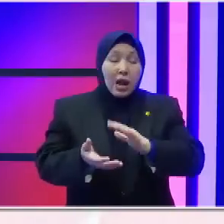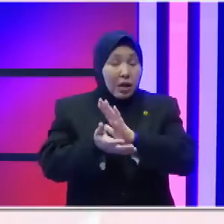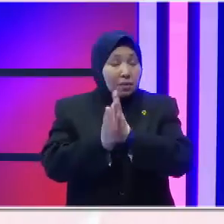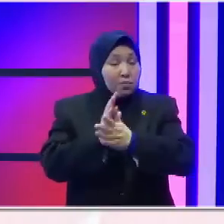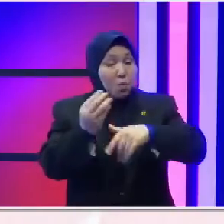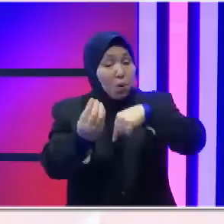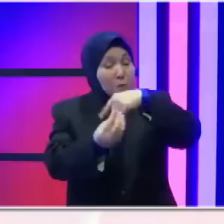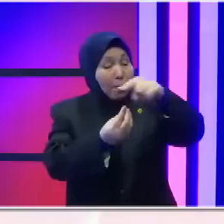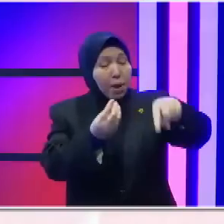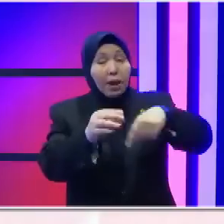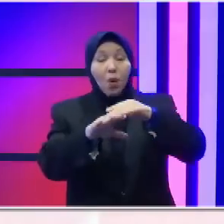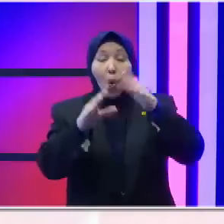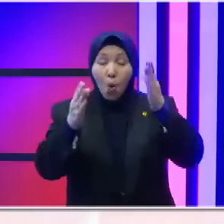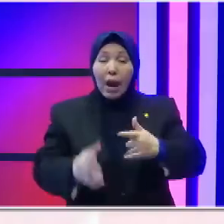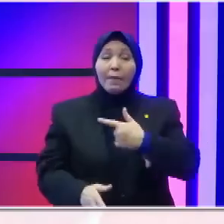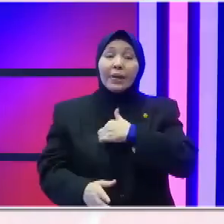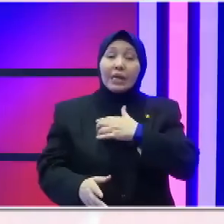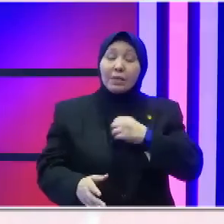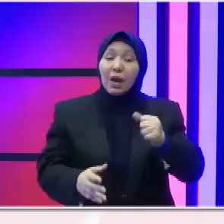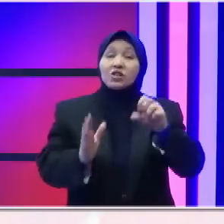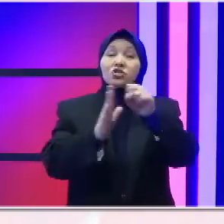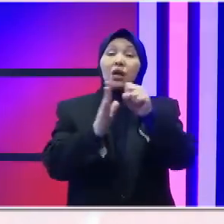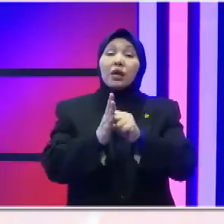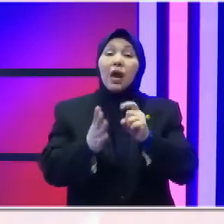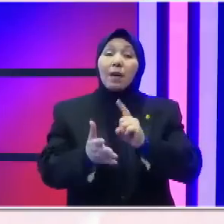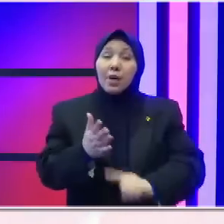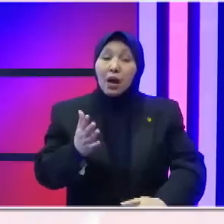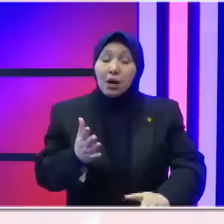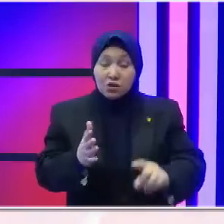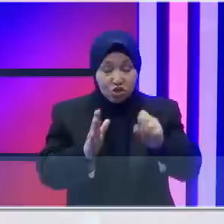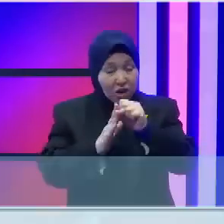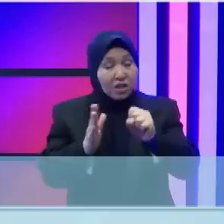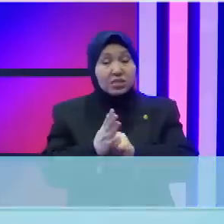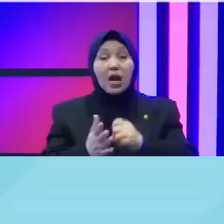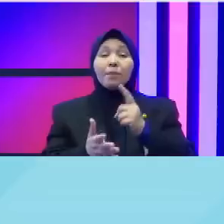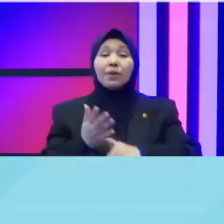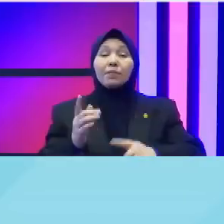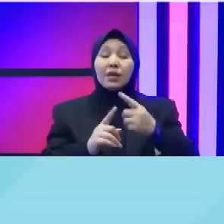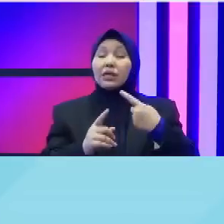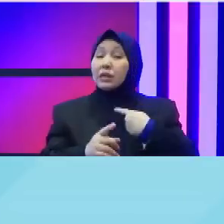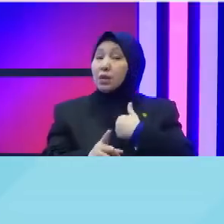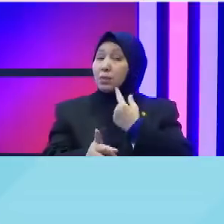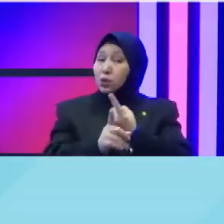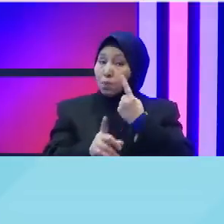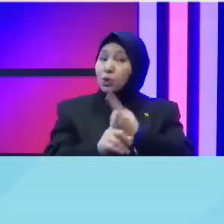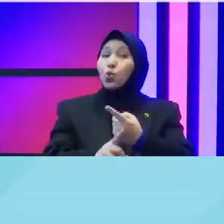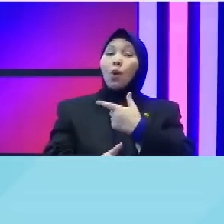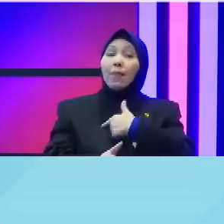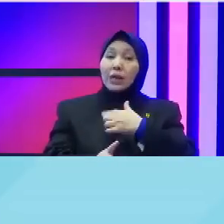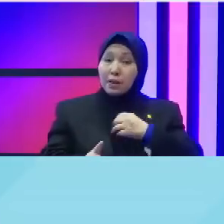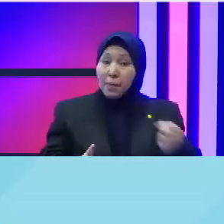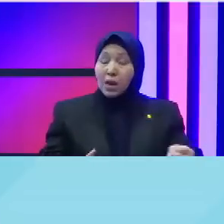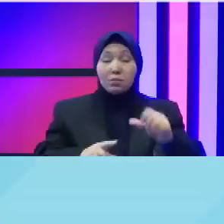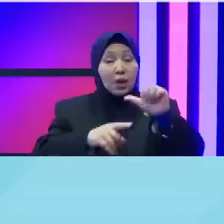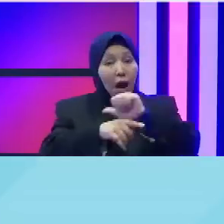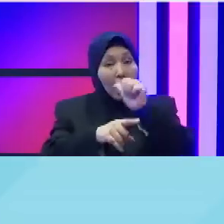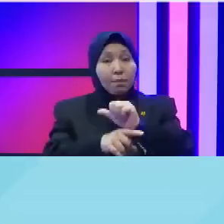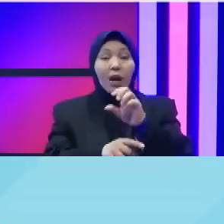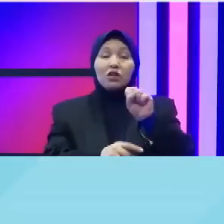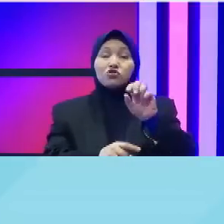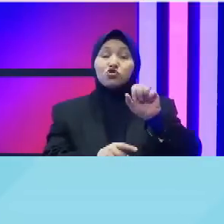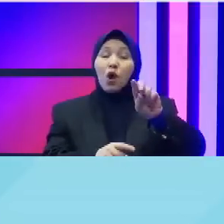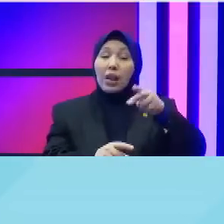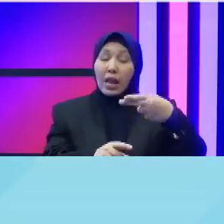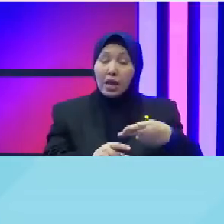melatari kepada orang-orang beriman. Syaratnya apa? Syaratnya ialah apabila kita betul beriman, beramal soleh, maka